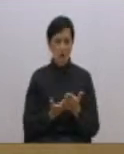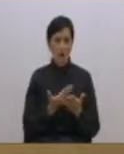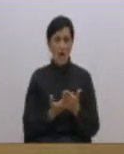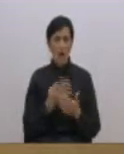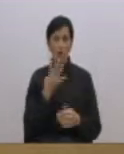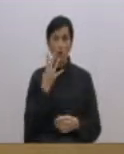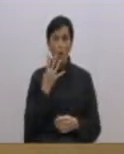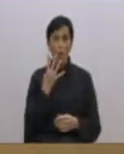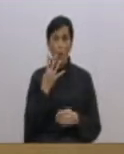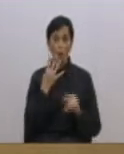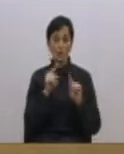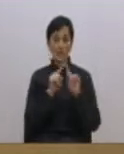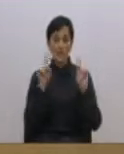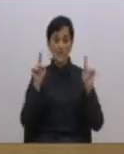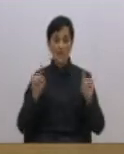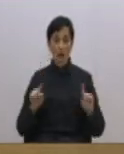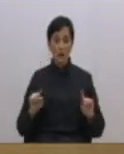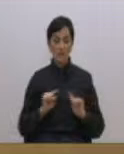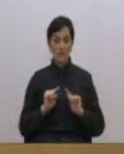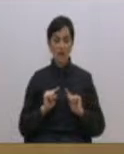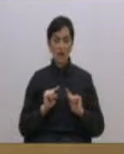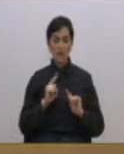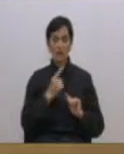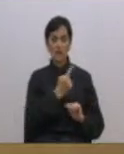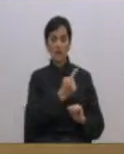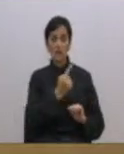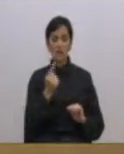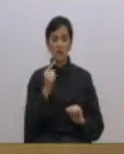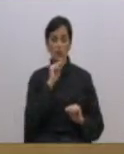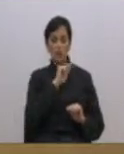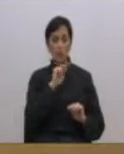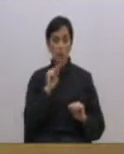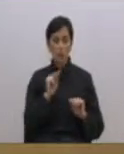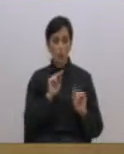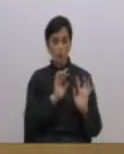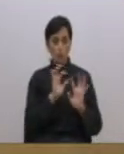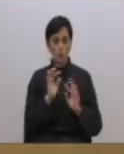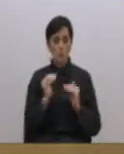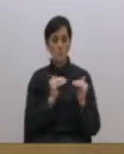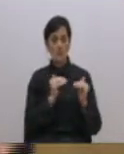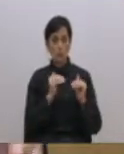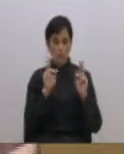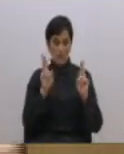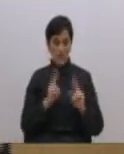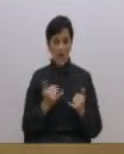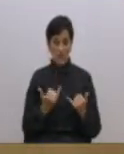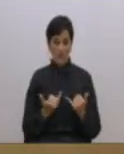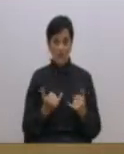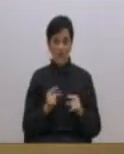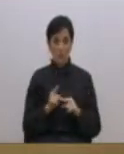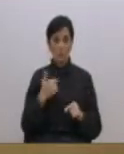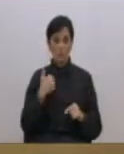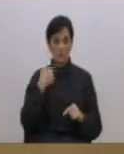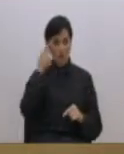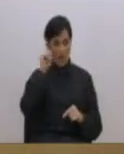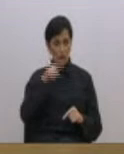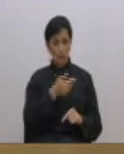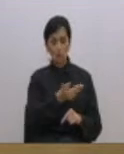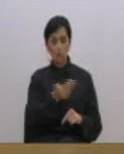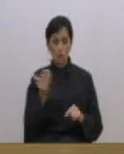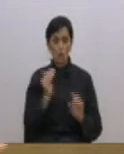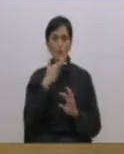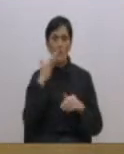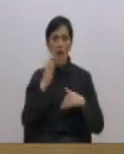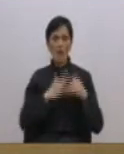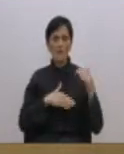otri quadrate suzurnul copa. Titoul liberal de bulistis minimaluri am standardis dat gena dresat ses minda cola mitzodes rom uzrunul copilia